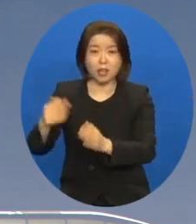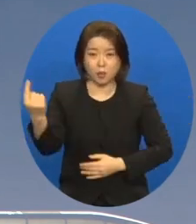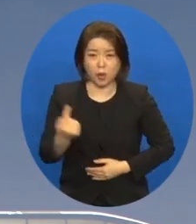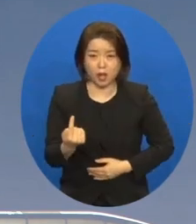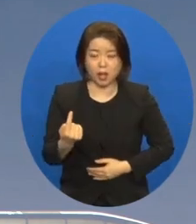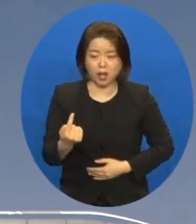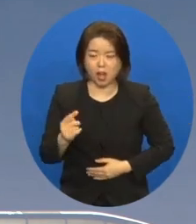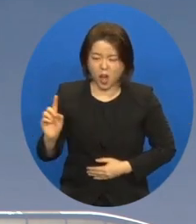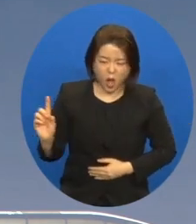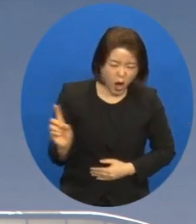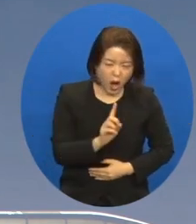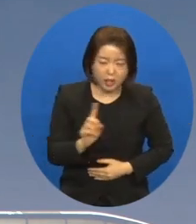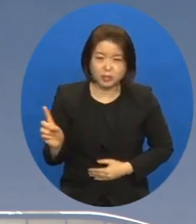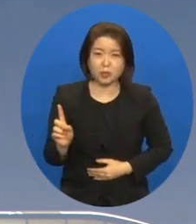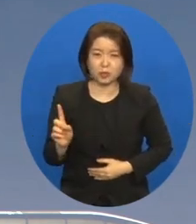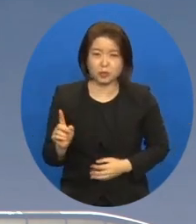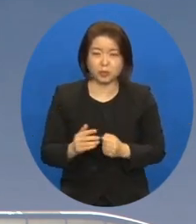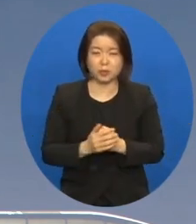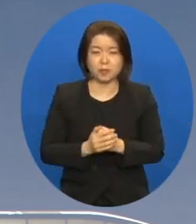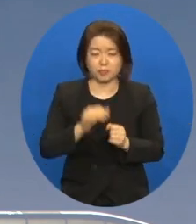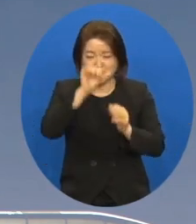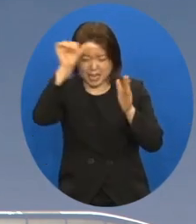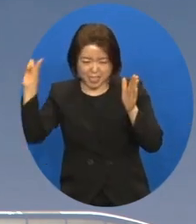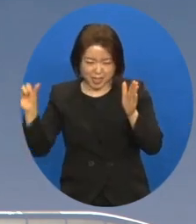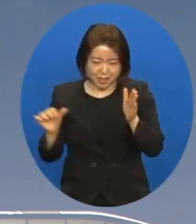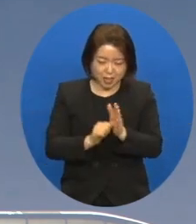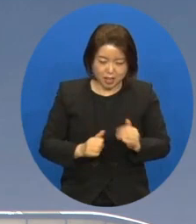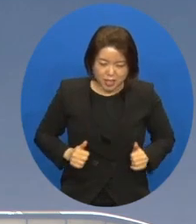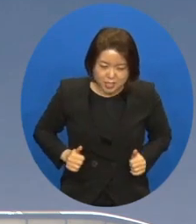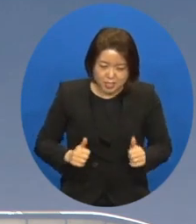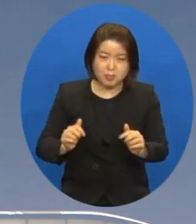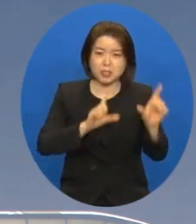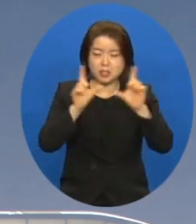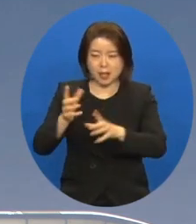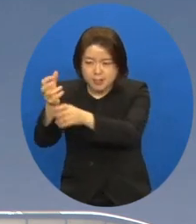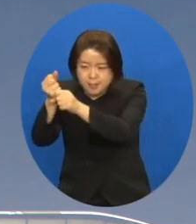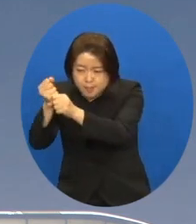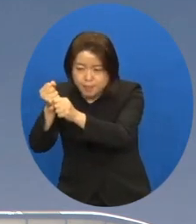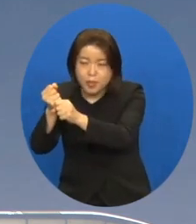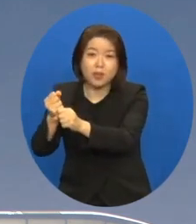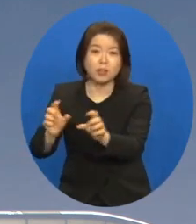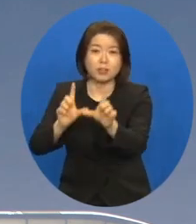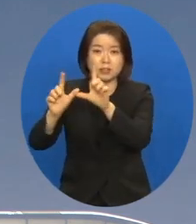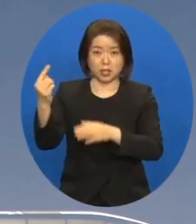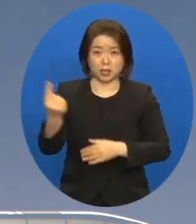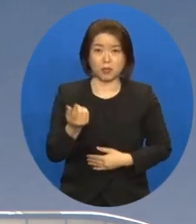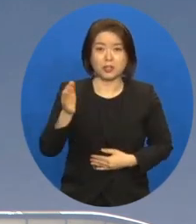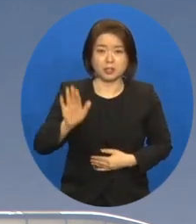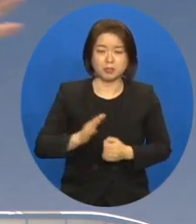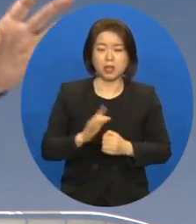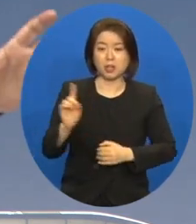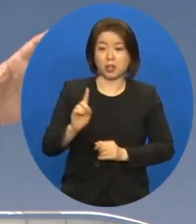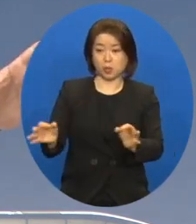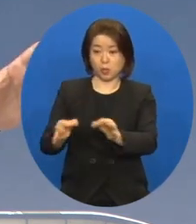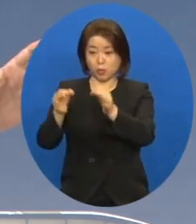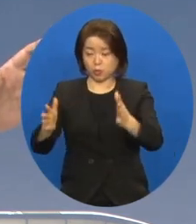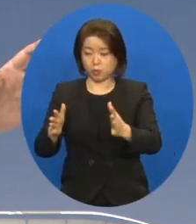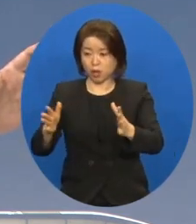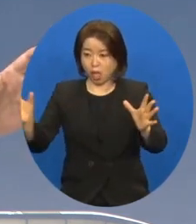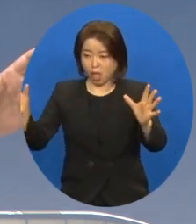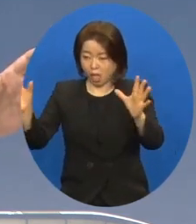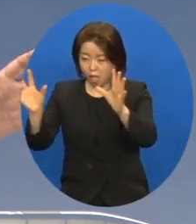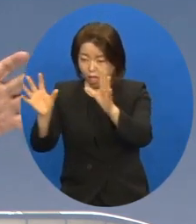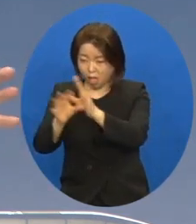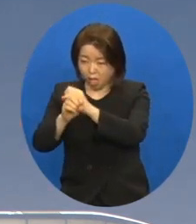그 어떤 것도 여러분 한평생 열심히 살고 붙잡고 살았는데 어느 순간에 그게 다 없어져